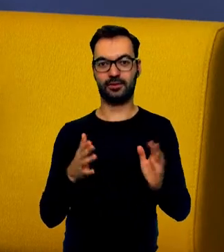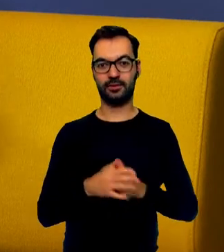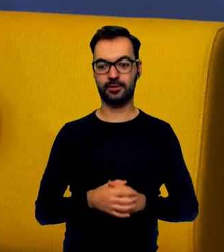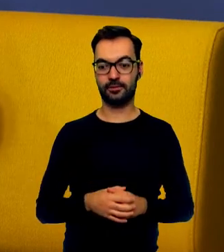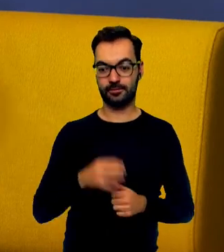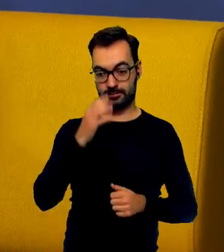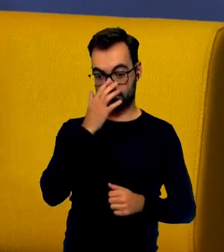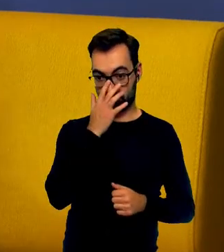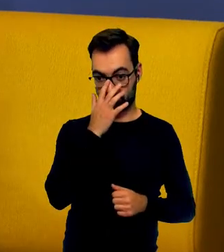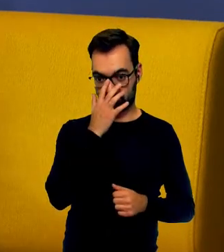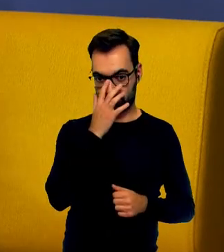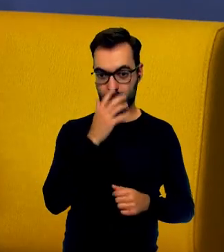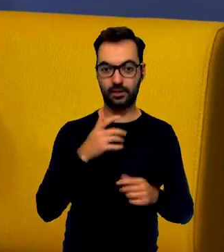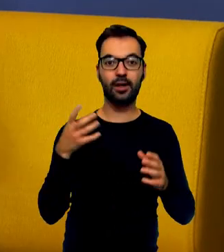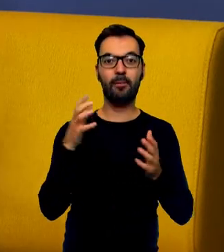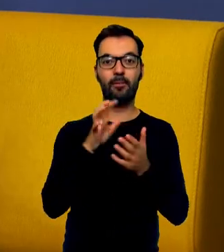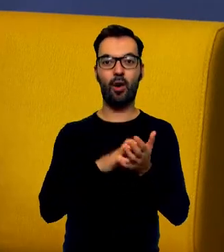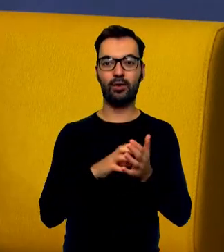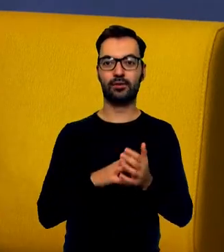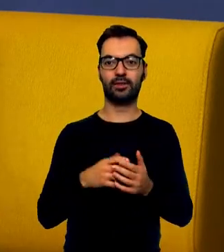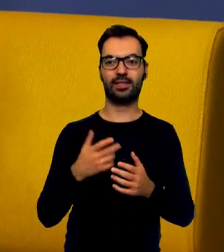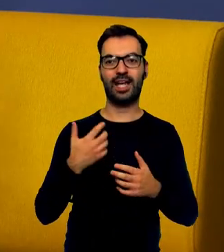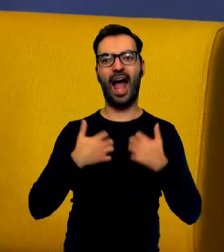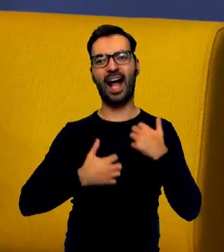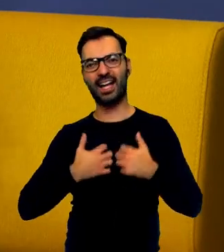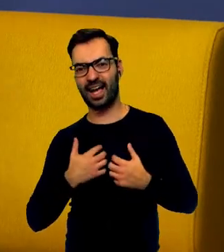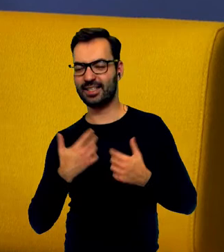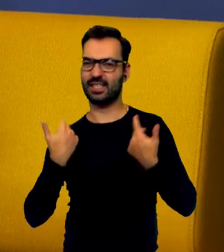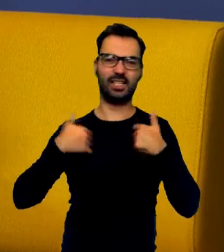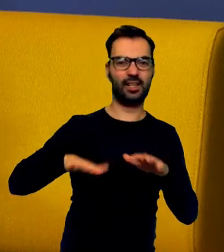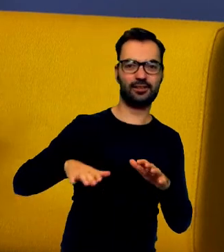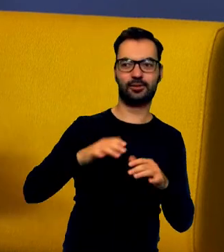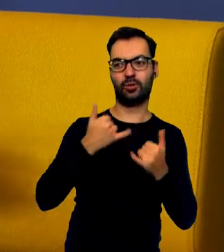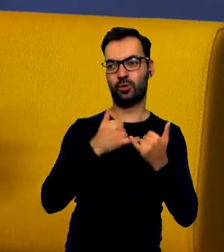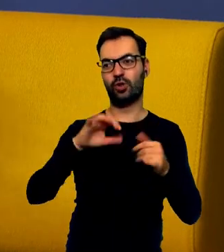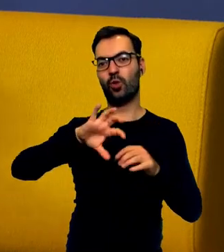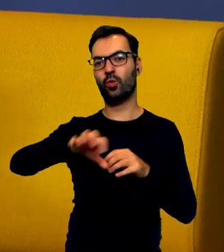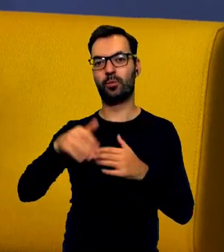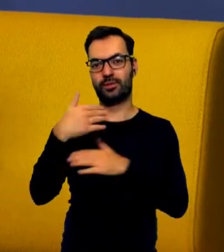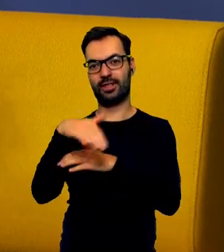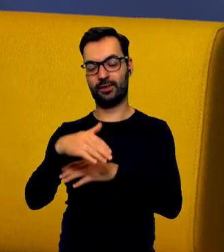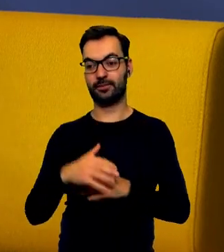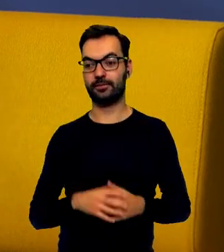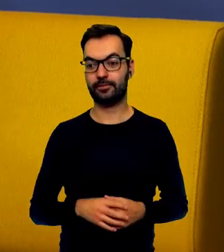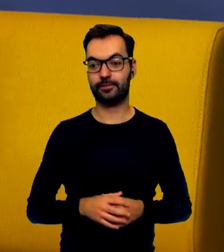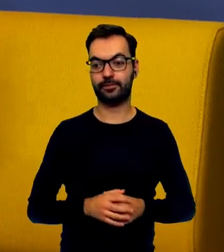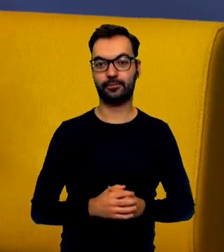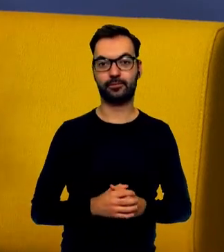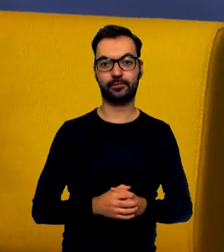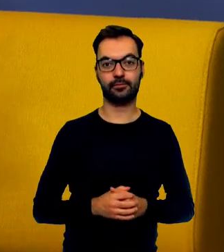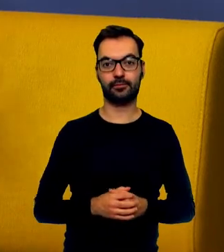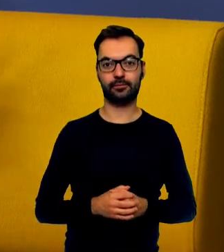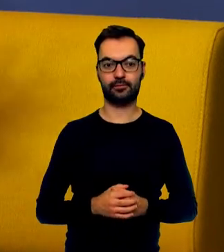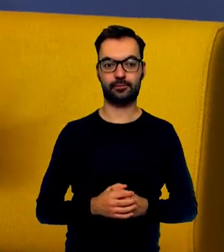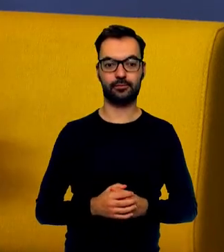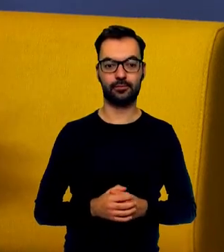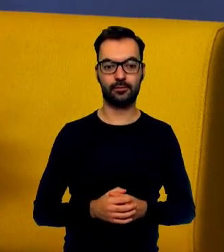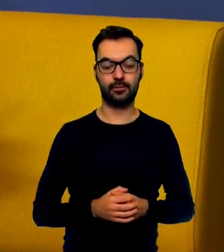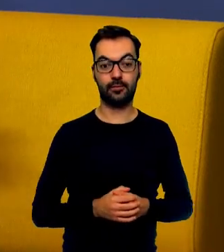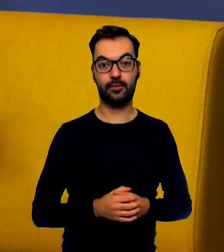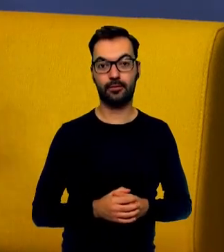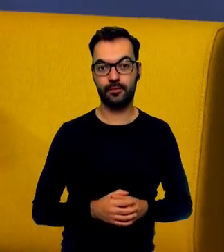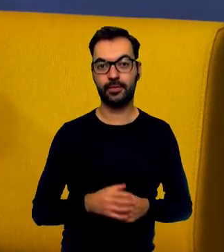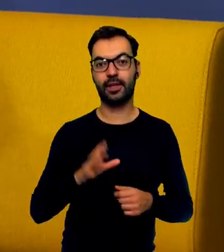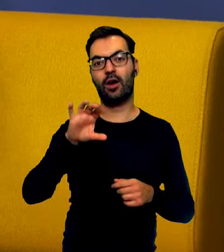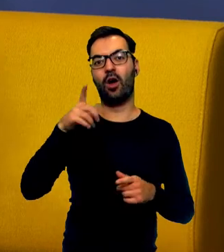społecznościowych, które wyrażają niechęć czy agresję wobec różnych grup zewnętrznych, to znaczy wobec różnych